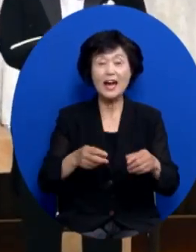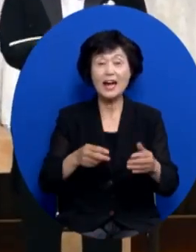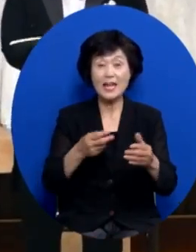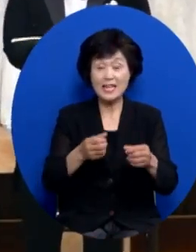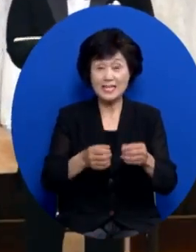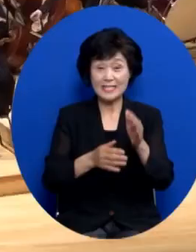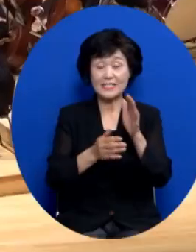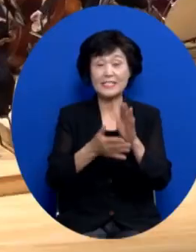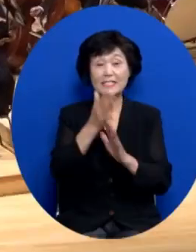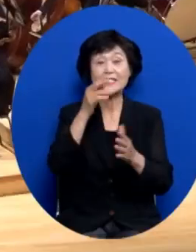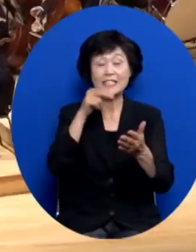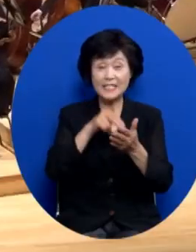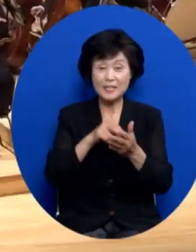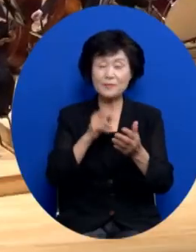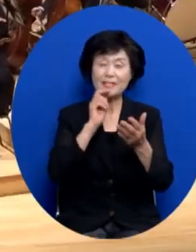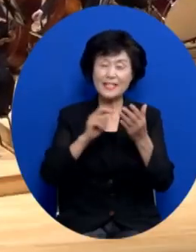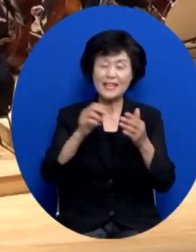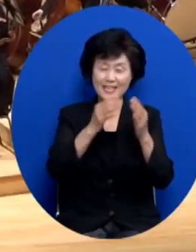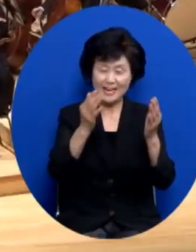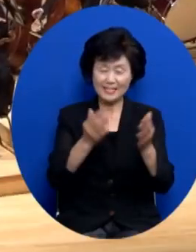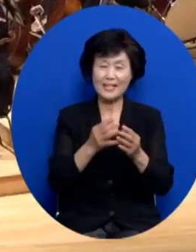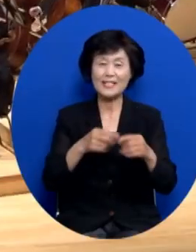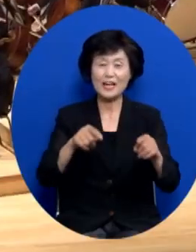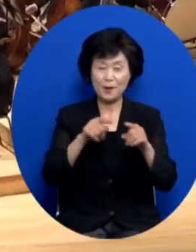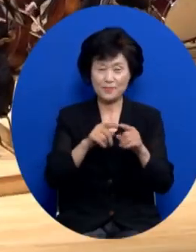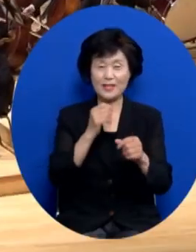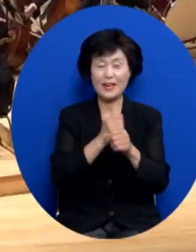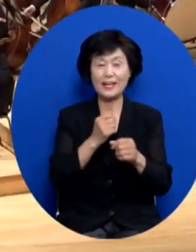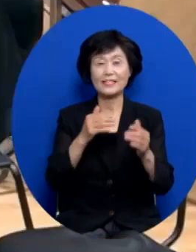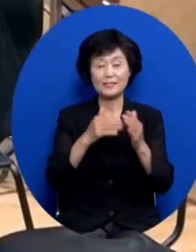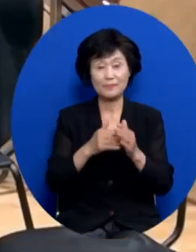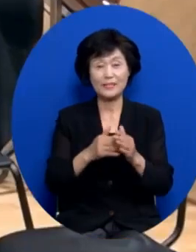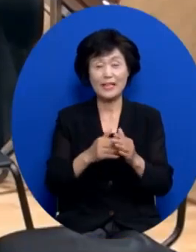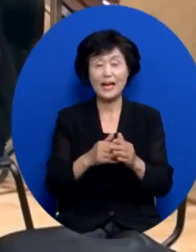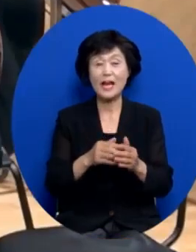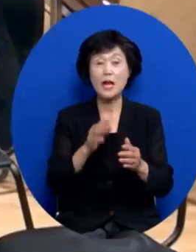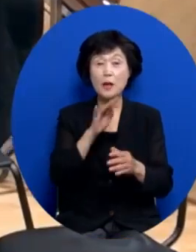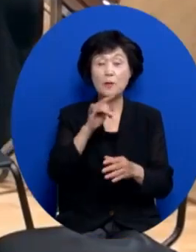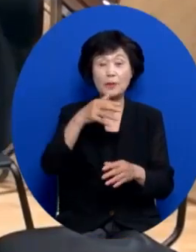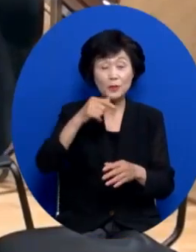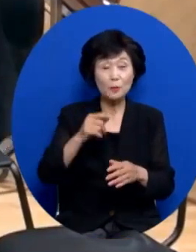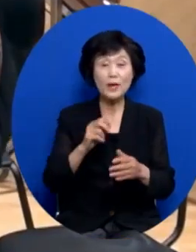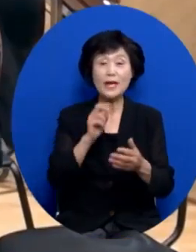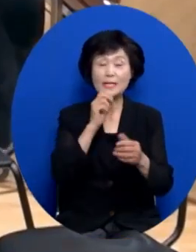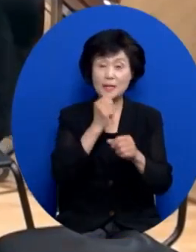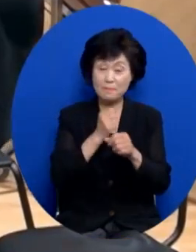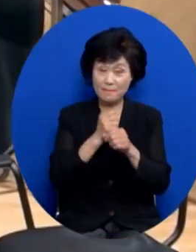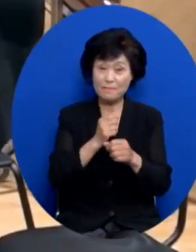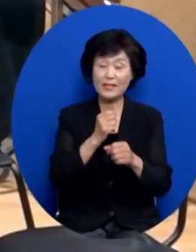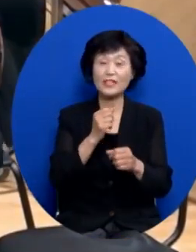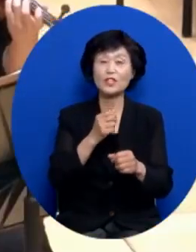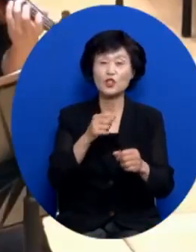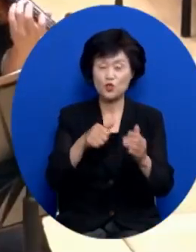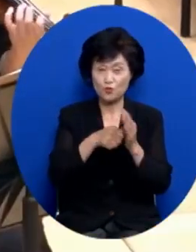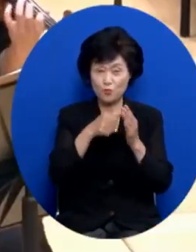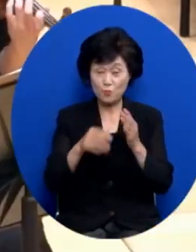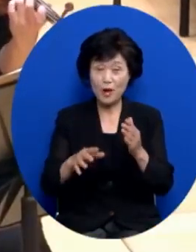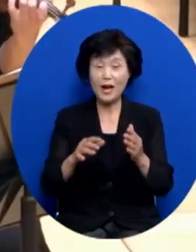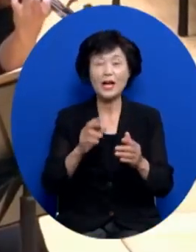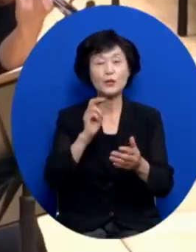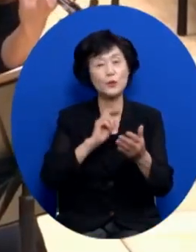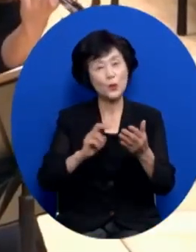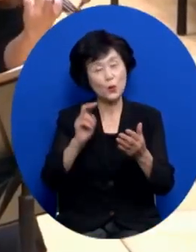맡았습니다. 음악회에서는 베토벤이 작곡한 유일한 오페라 피델리오의 제2막 서곡 레오노레